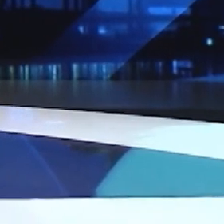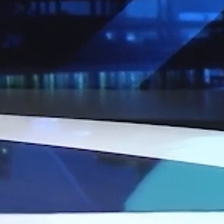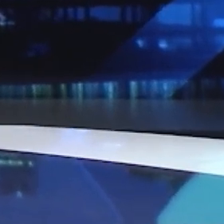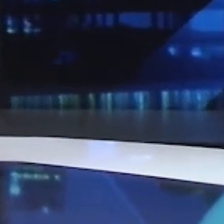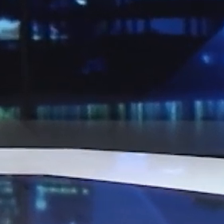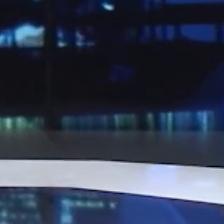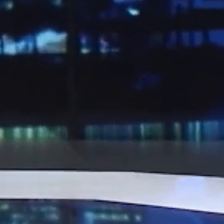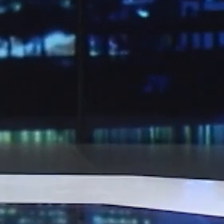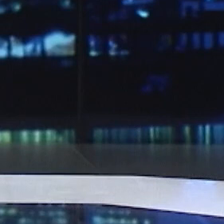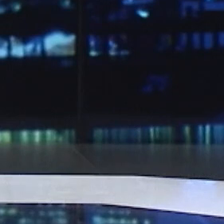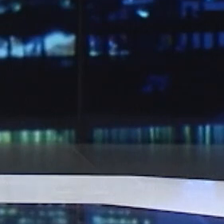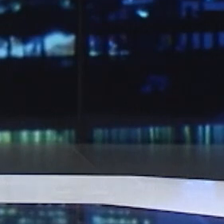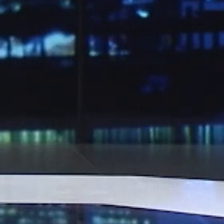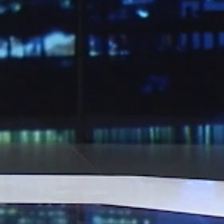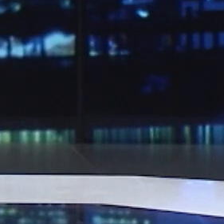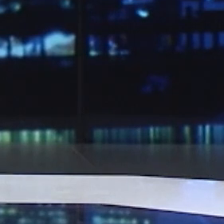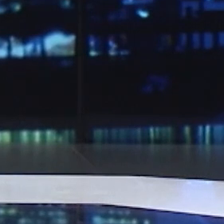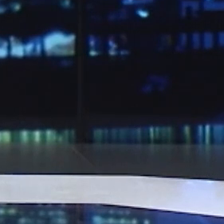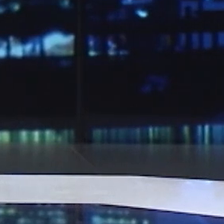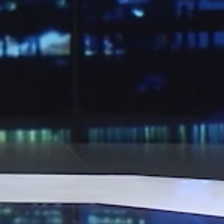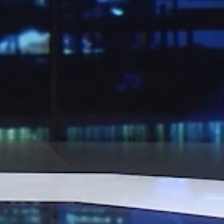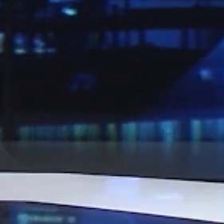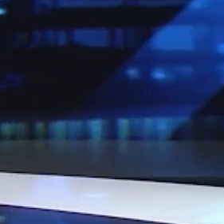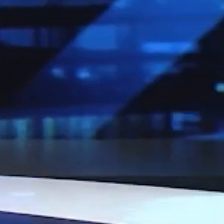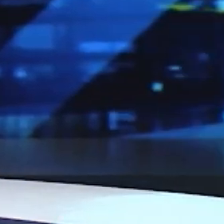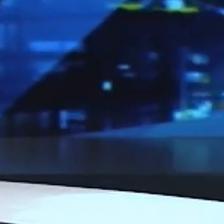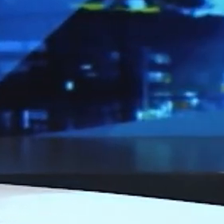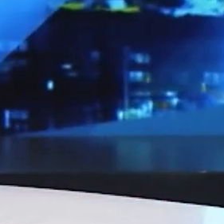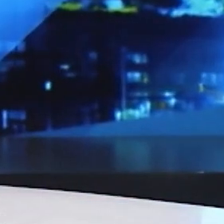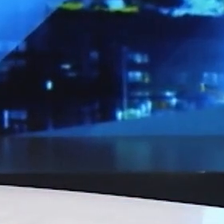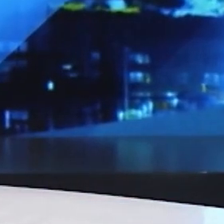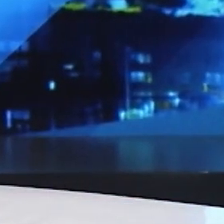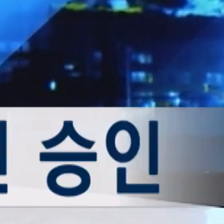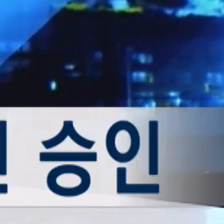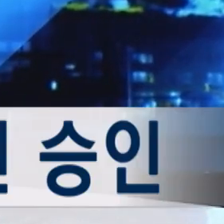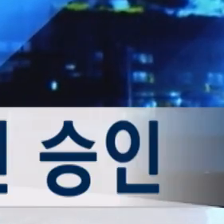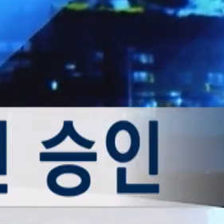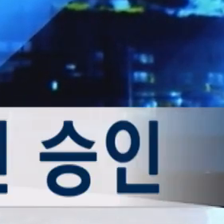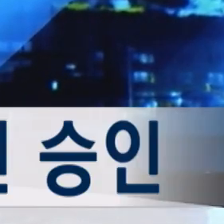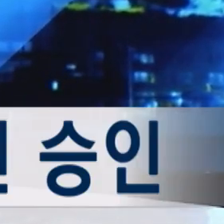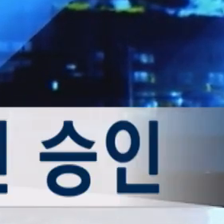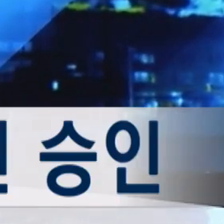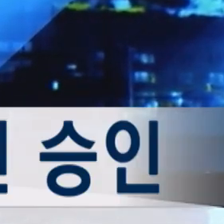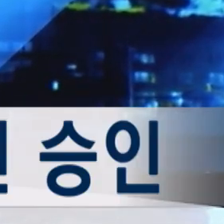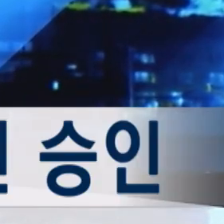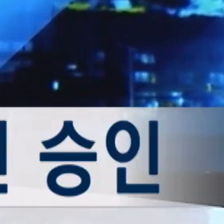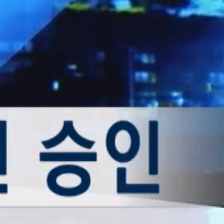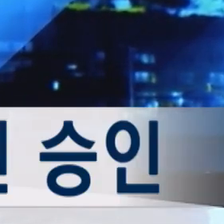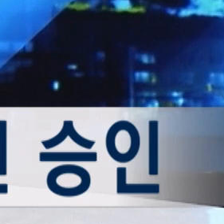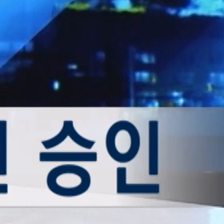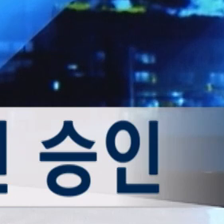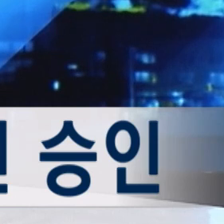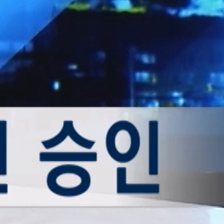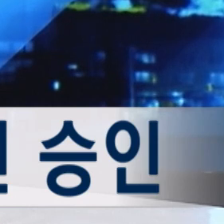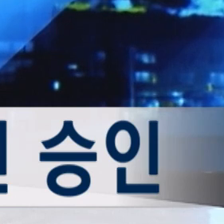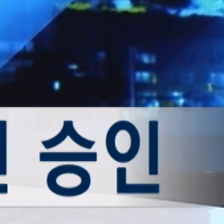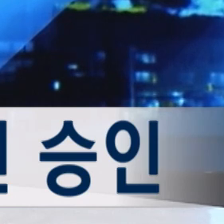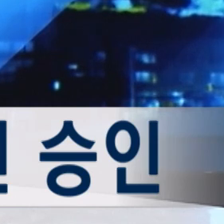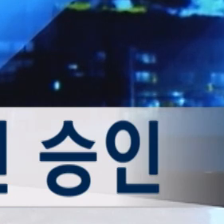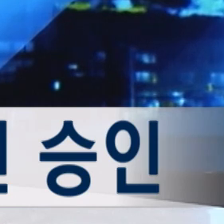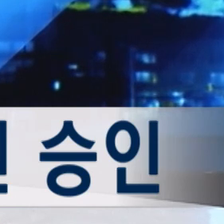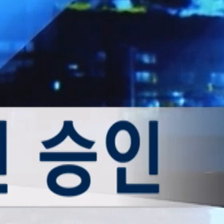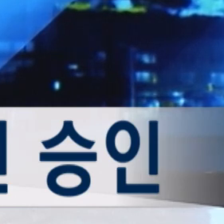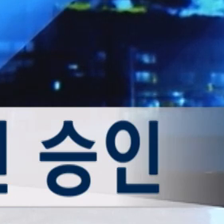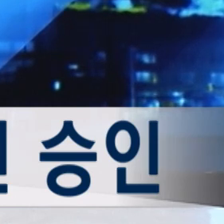여러분 안녕하십니까? KBS 아메리카 뉴스입니다. 러시아 상원이 푸틴 대통령의 해외 파병 요청을 승인한